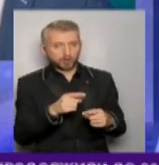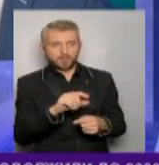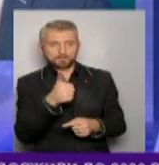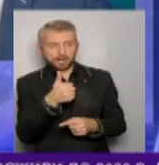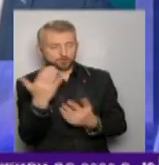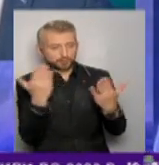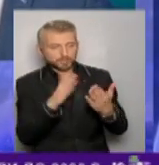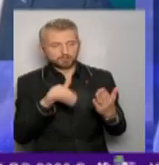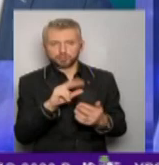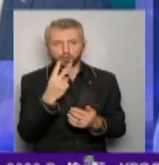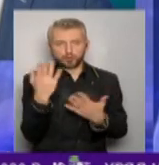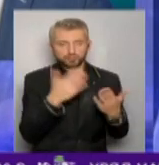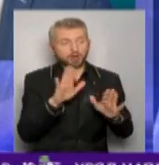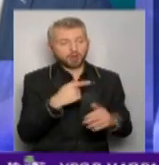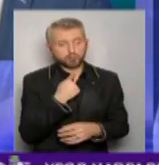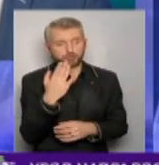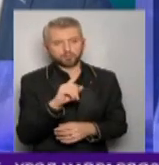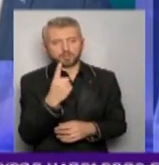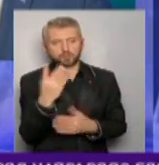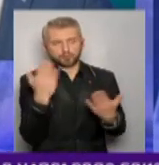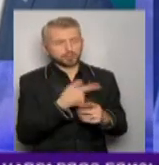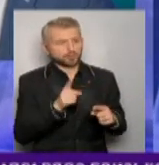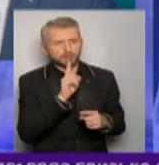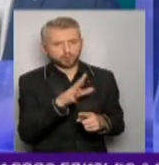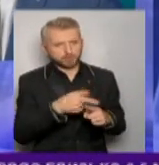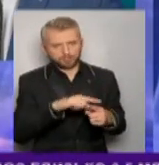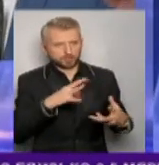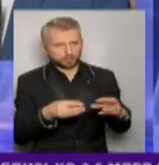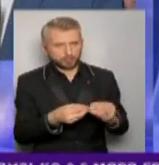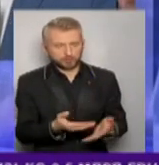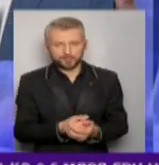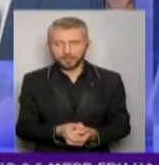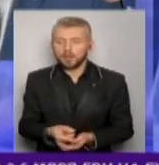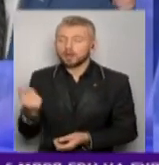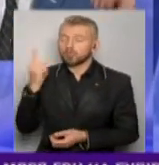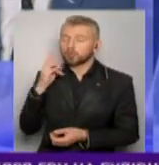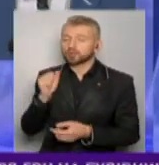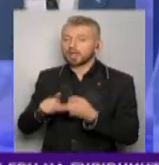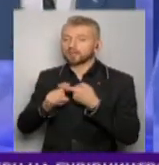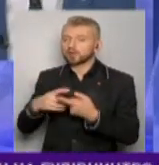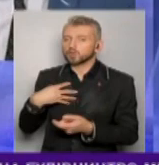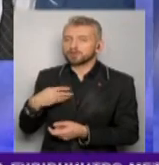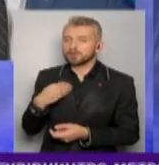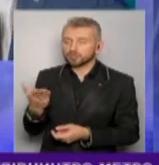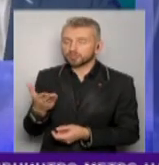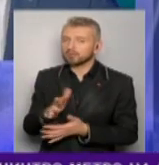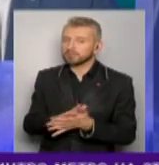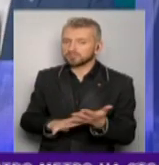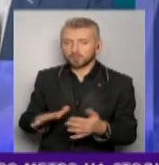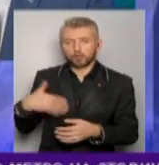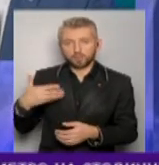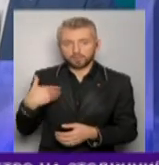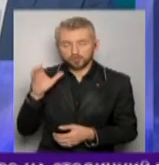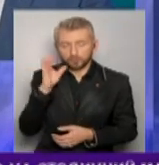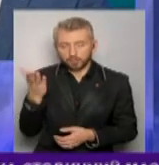читанні, а потім у другому. Хай проголосують у першому читанні, не буде цього результату. Почули, на зв'язку Львівщина, даруйте. Добрий вечір, будь ласка,